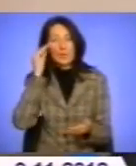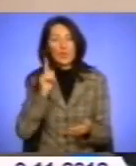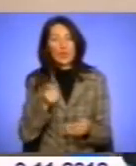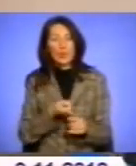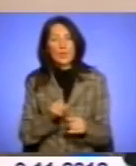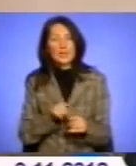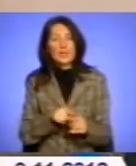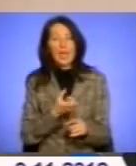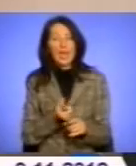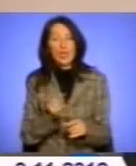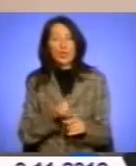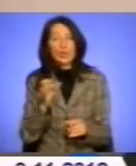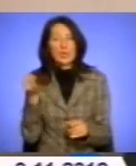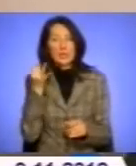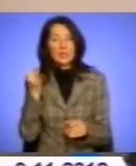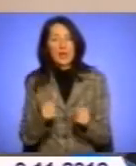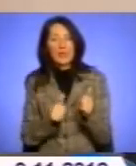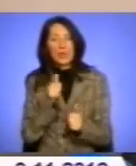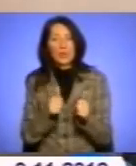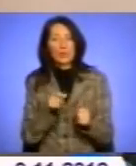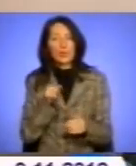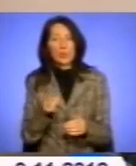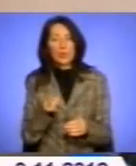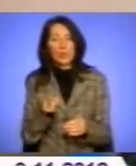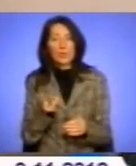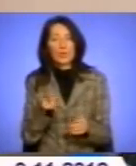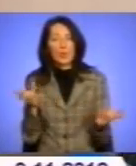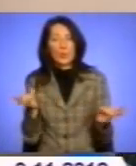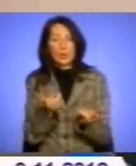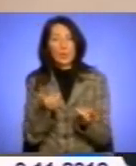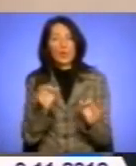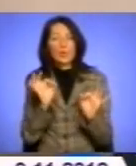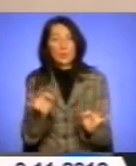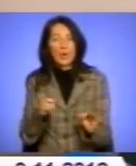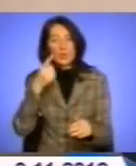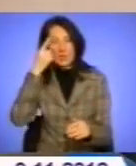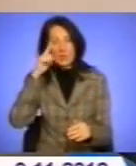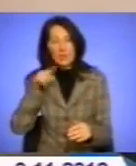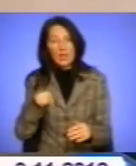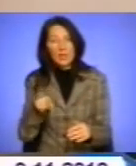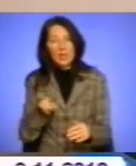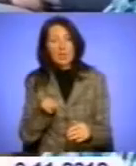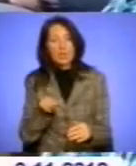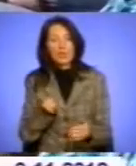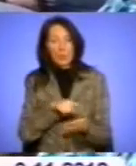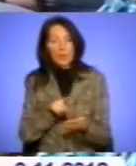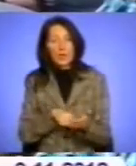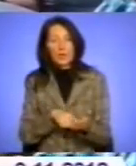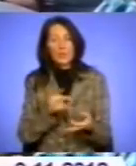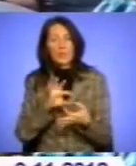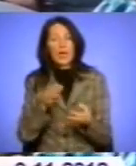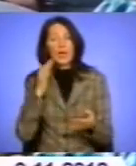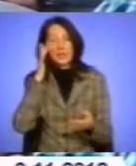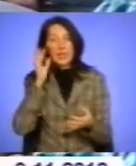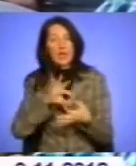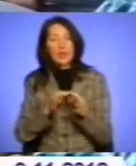це дуже цікавий конкурс, і тут потрібно справді знати, де про що питають. Ідея олімпіади